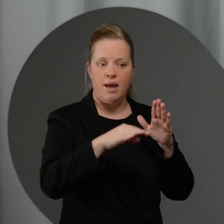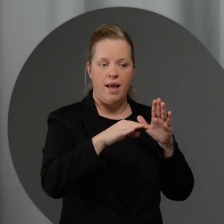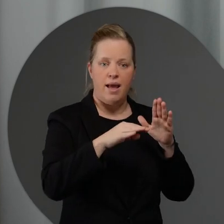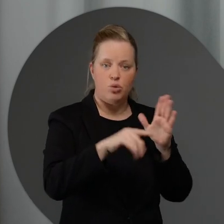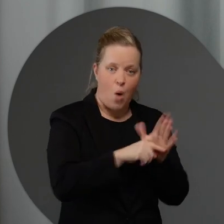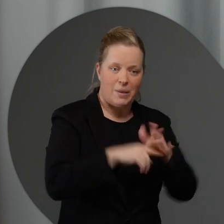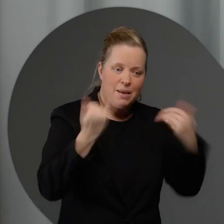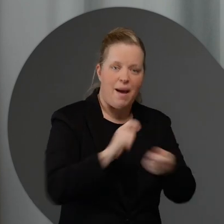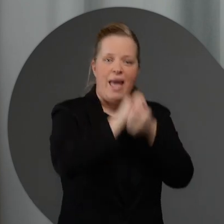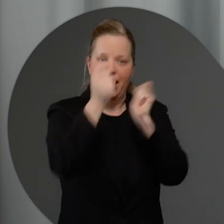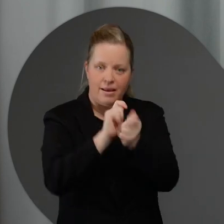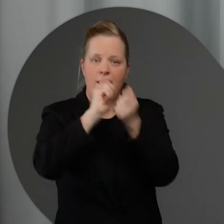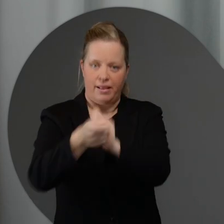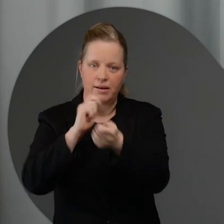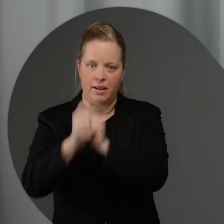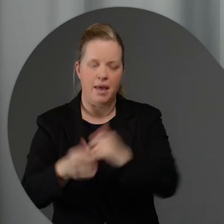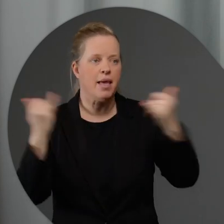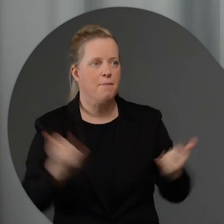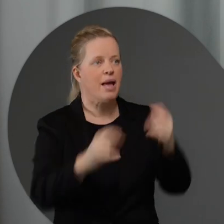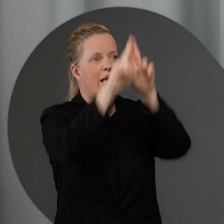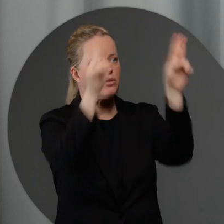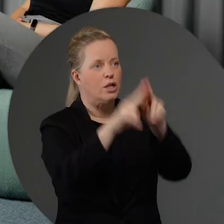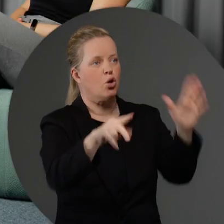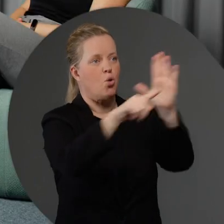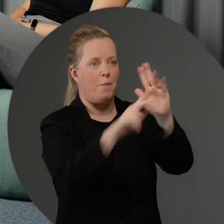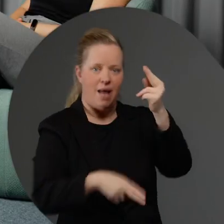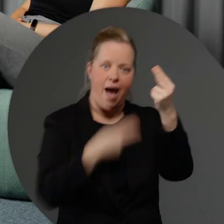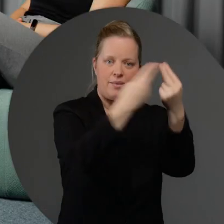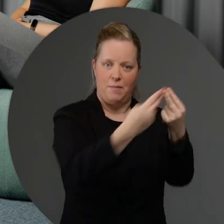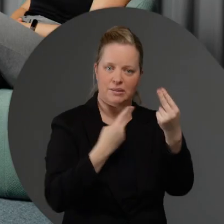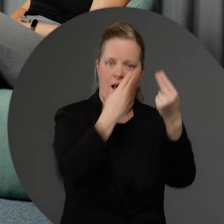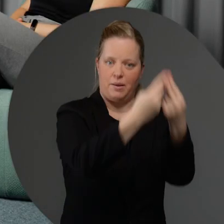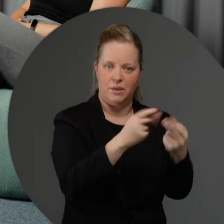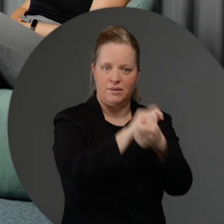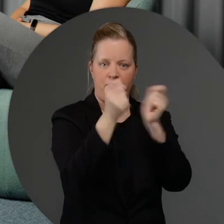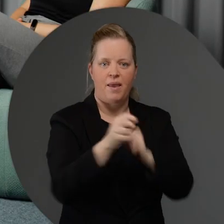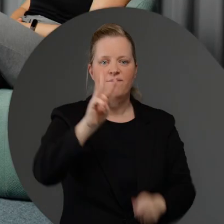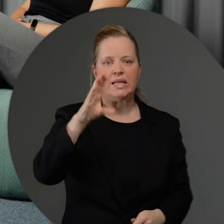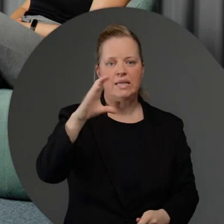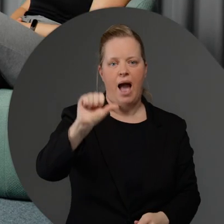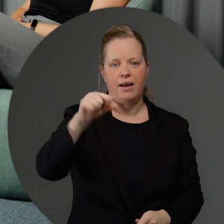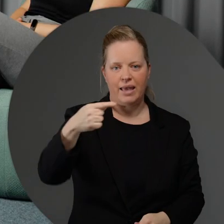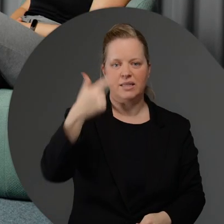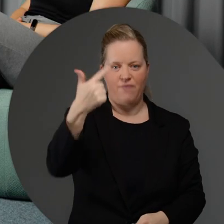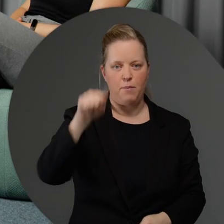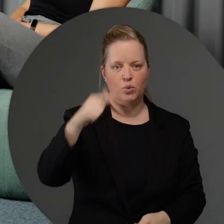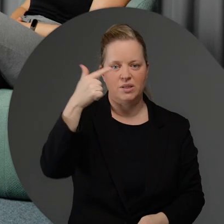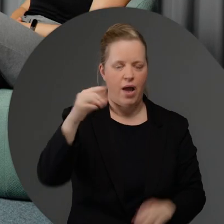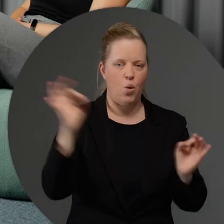Normen ändern sich logischerweise. Die werden auch immer angepasst an die entsprechenden internationalen Normen. Das heißt,